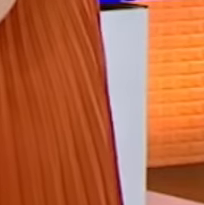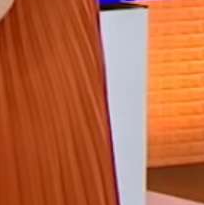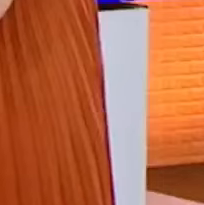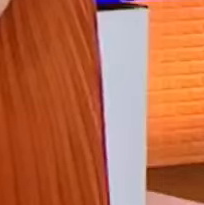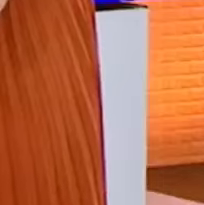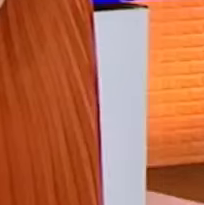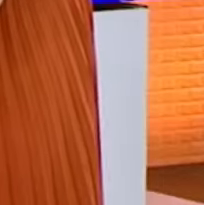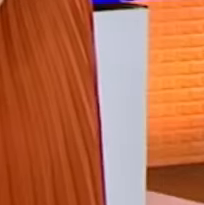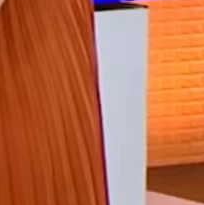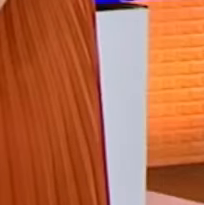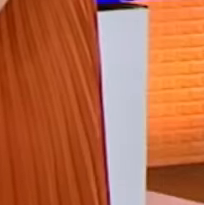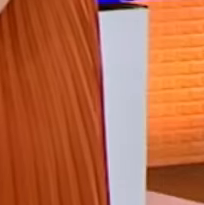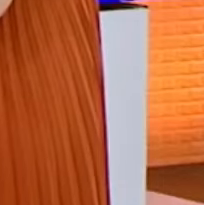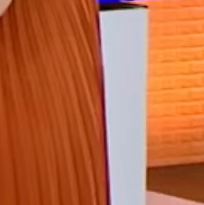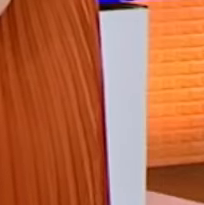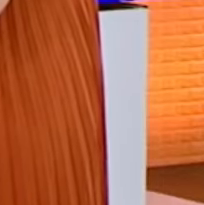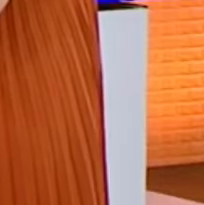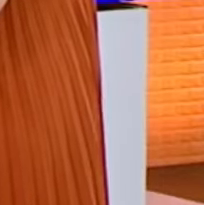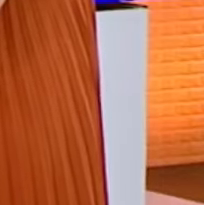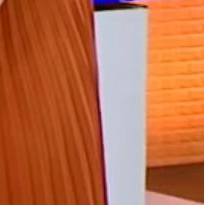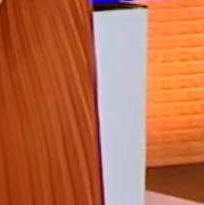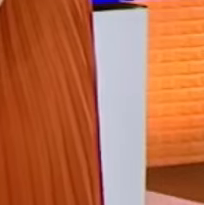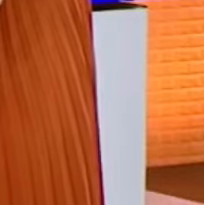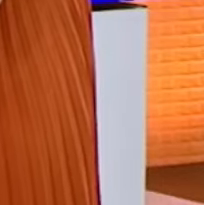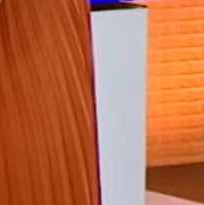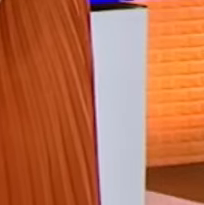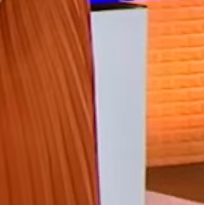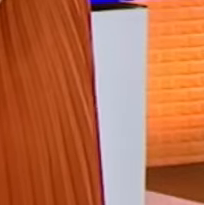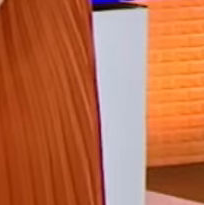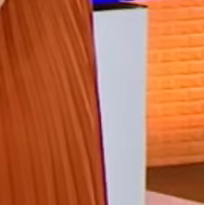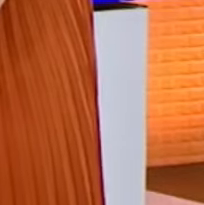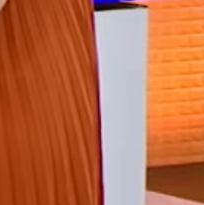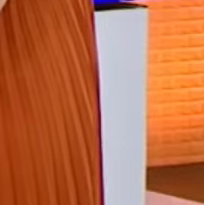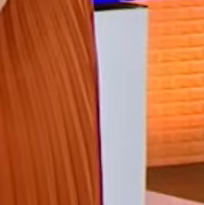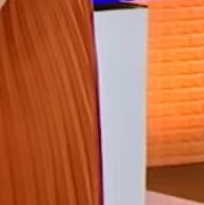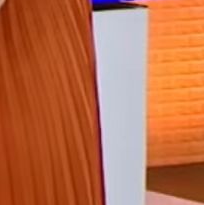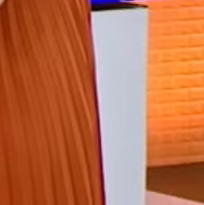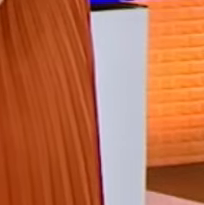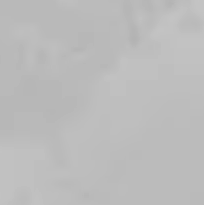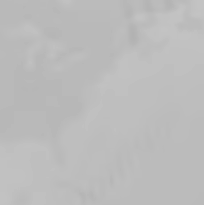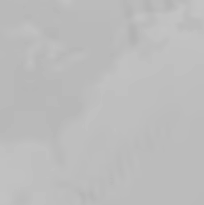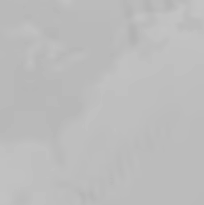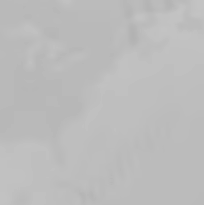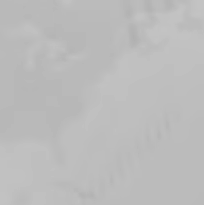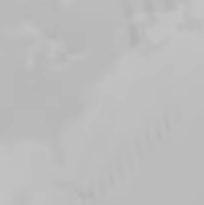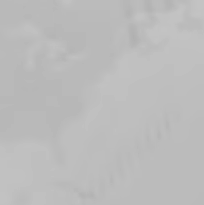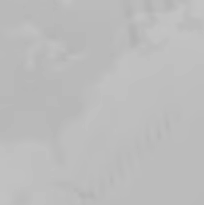po kami sa GMA Pinoy TV at sa www.gmanews.tv.